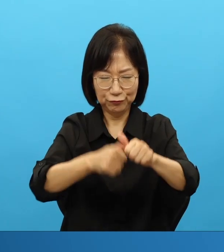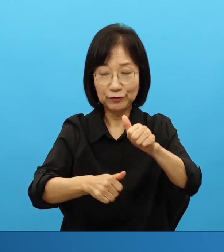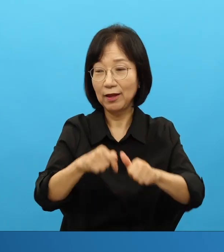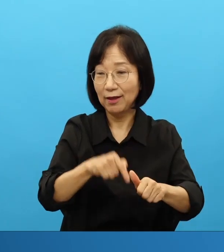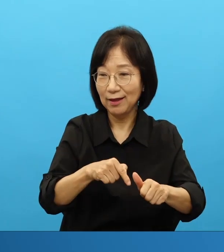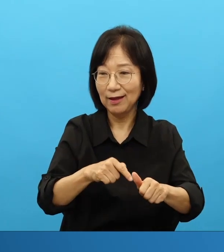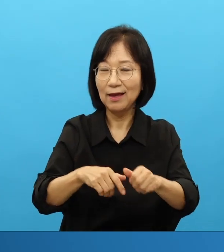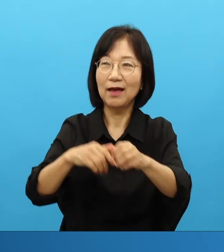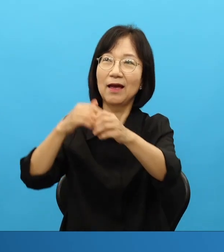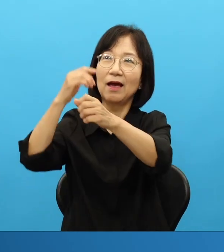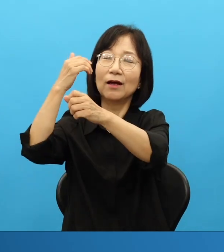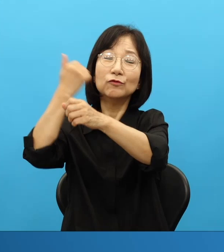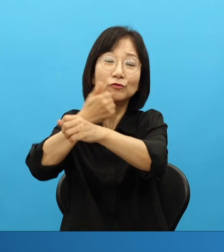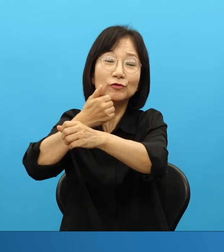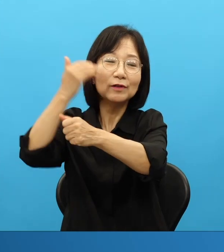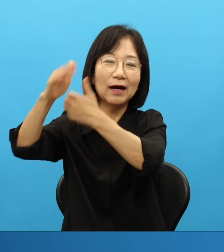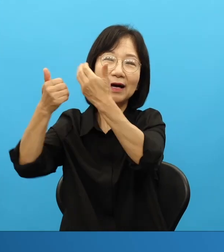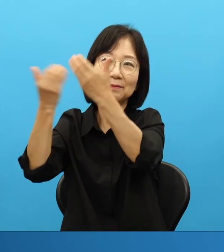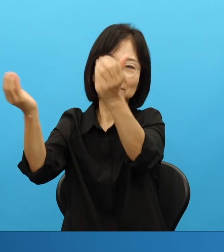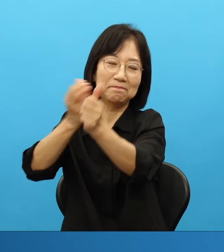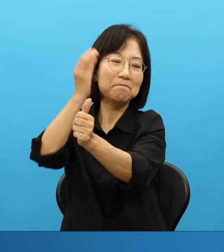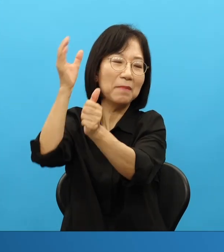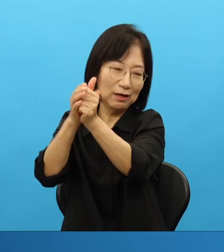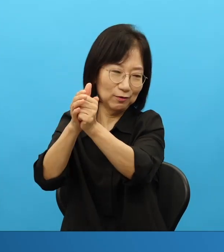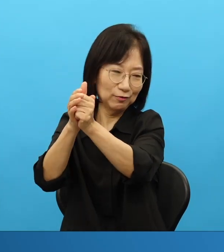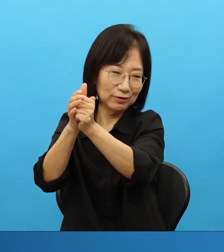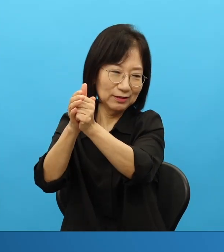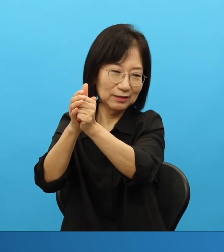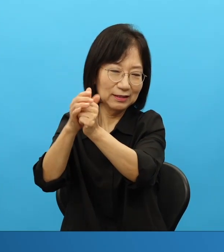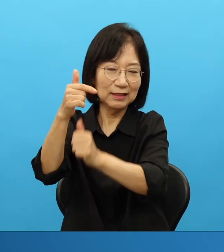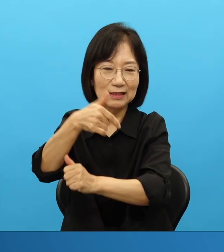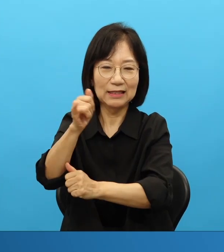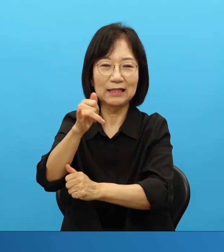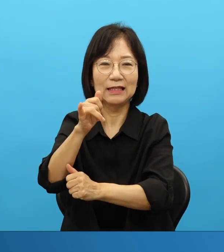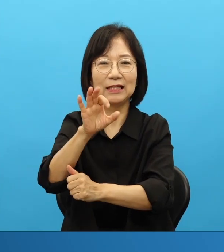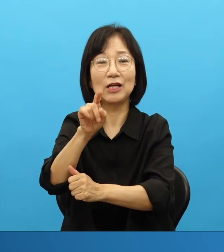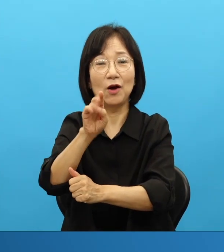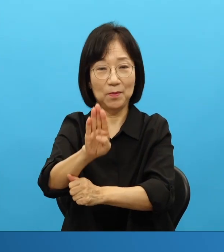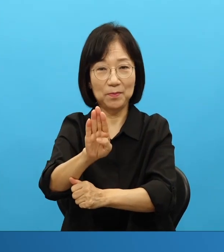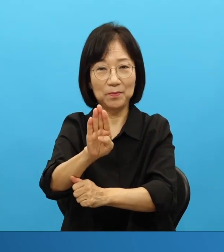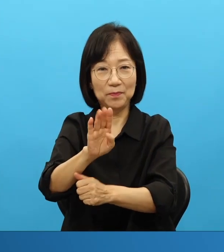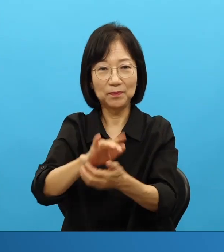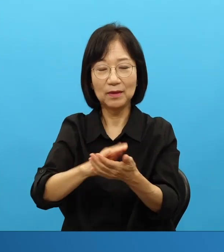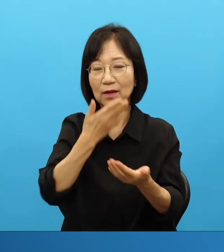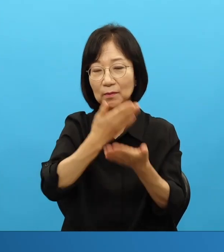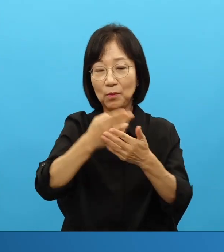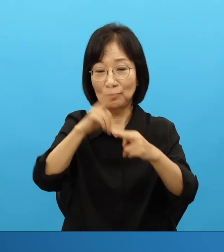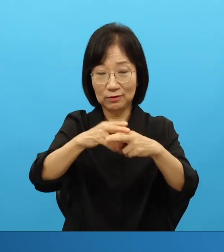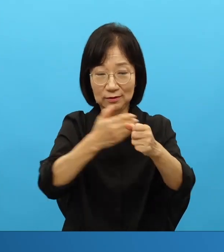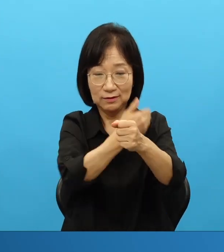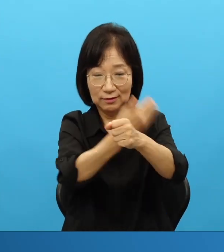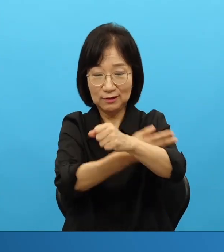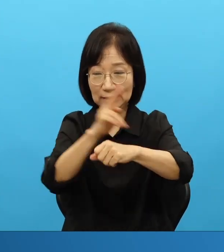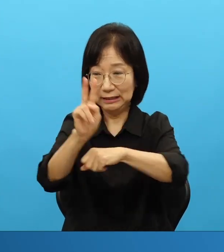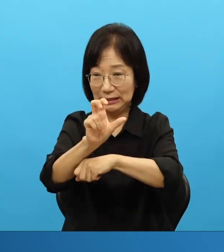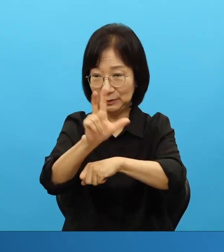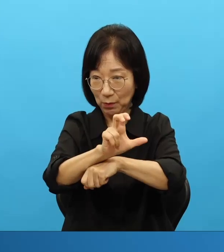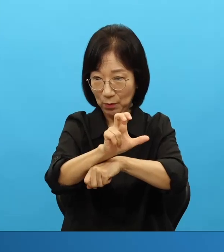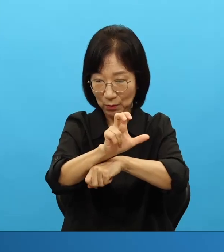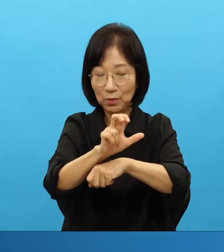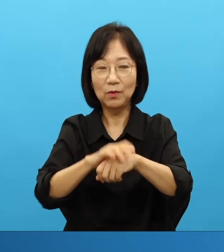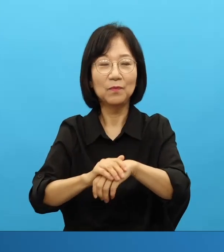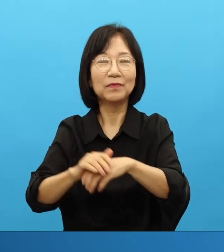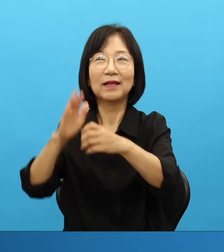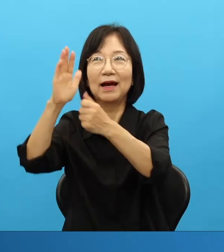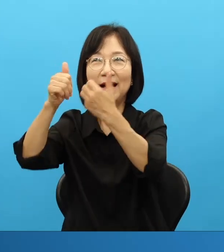여호와의 기업이에요. 여기에 답을 줘라. 보좌의 능력 25 이걸 찾은 걸 보고